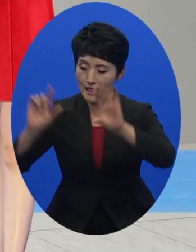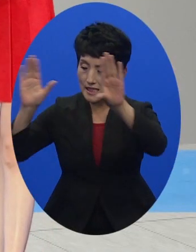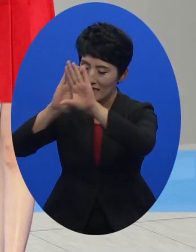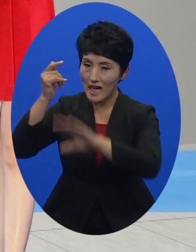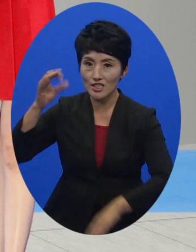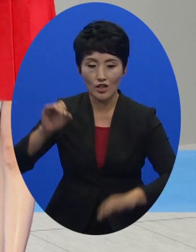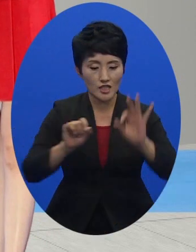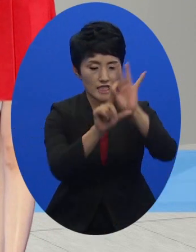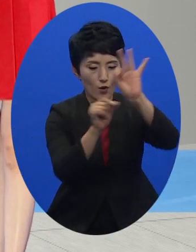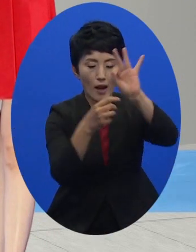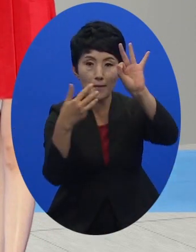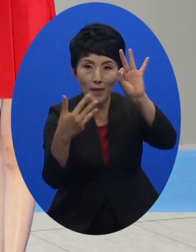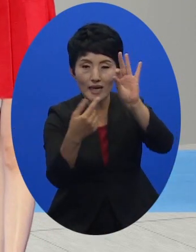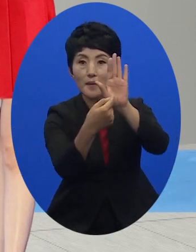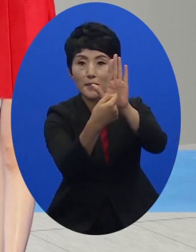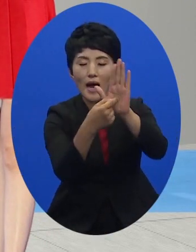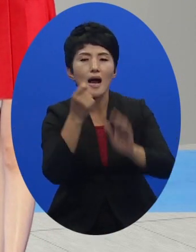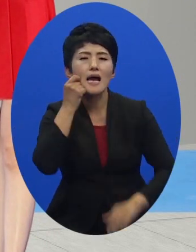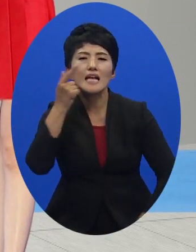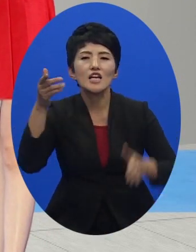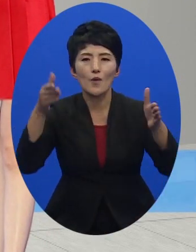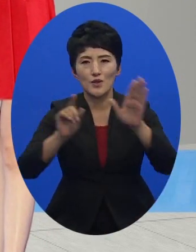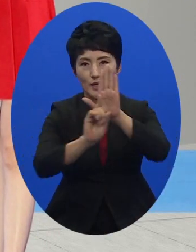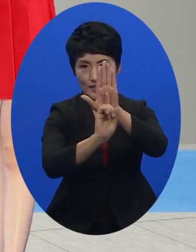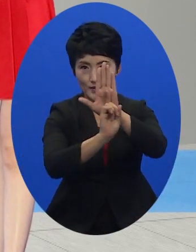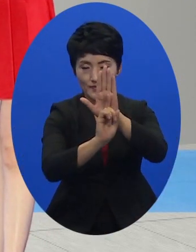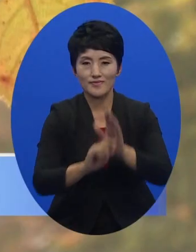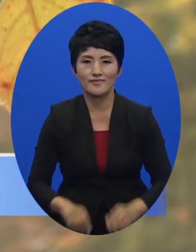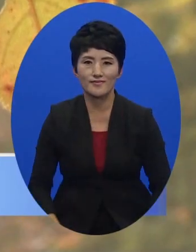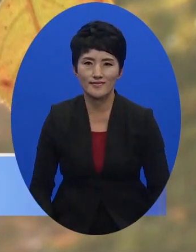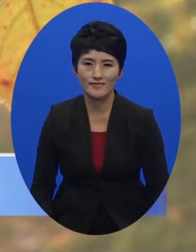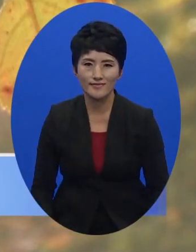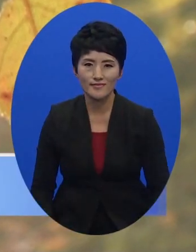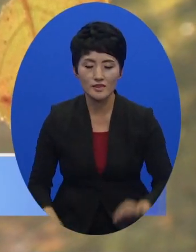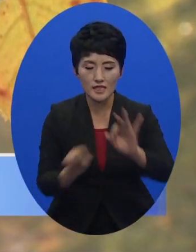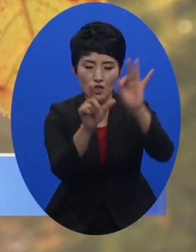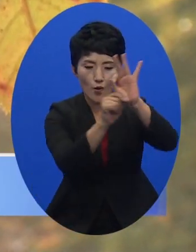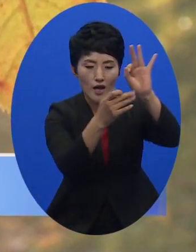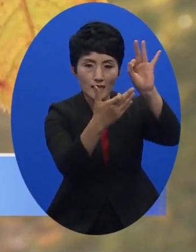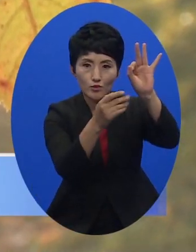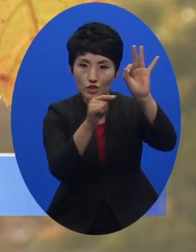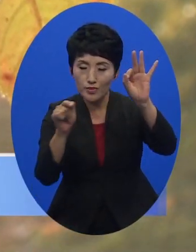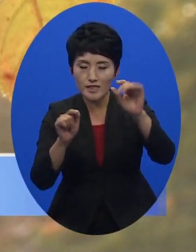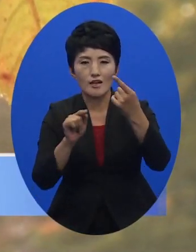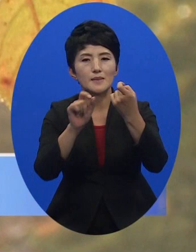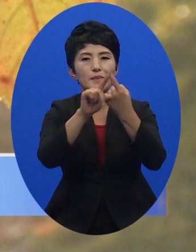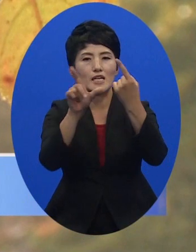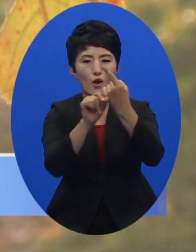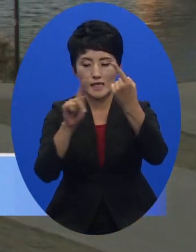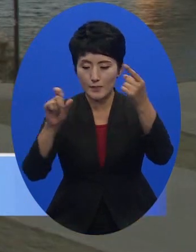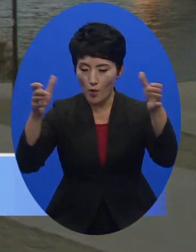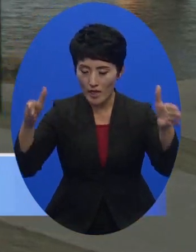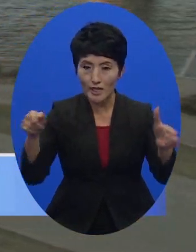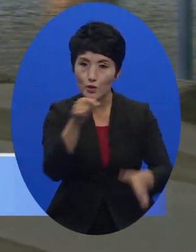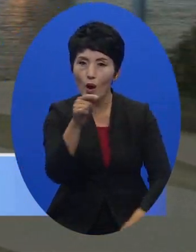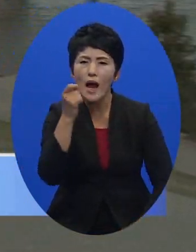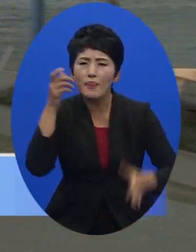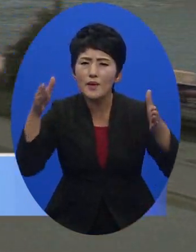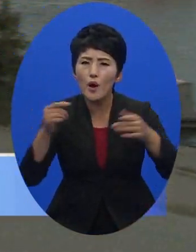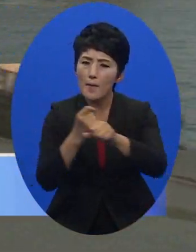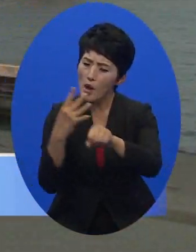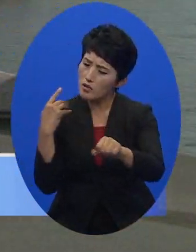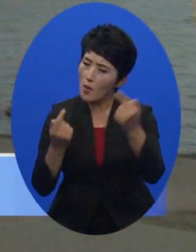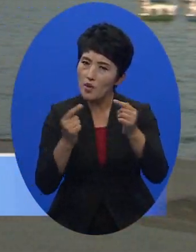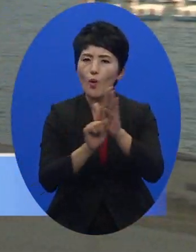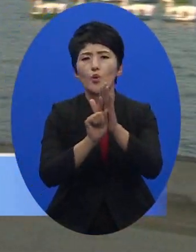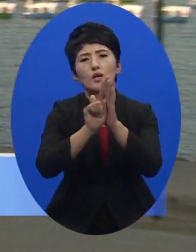기상청은 10월 8일 1개월 날씨 전망을 발표했습니다. 10월 19일부터 11월 15일 이번 한 달간은